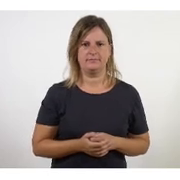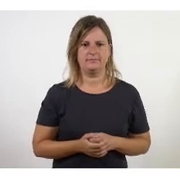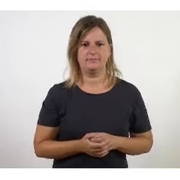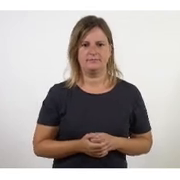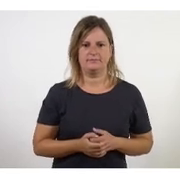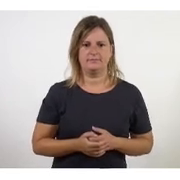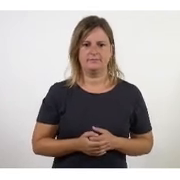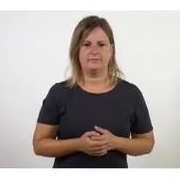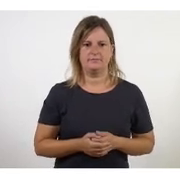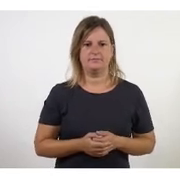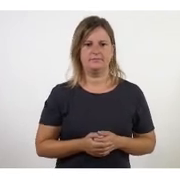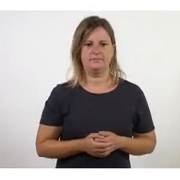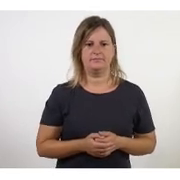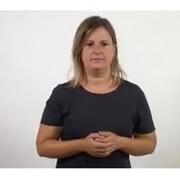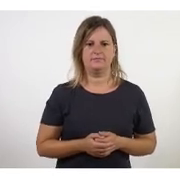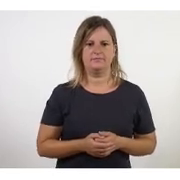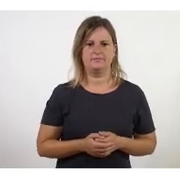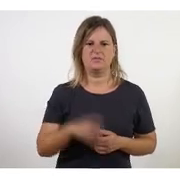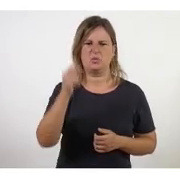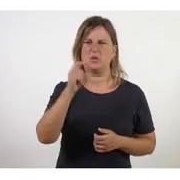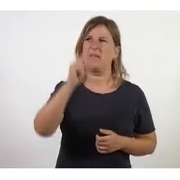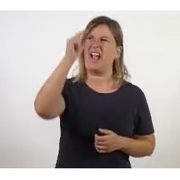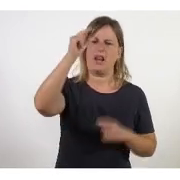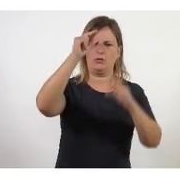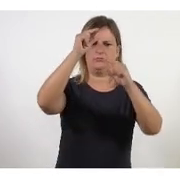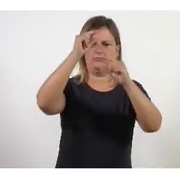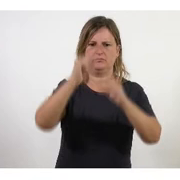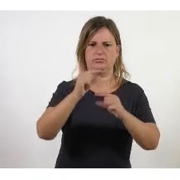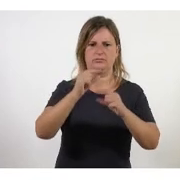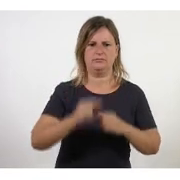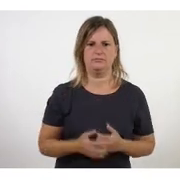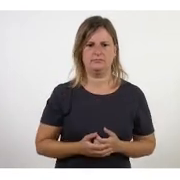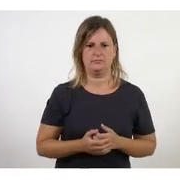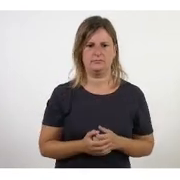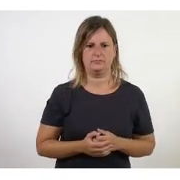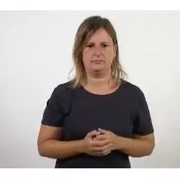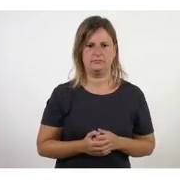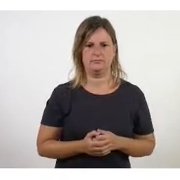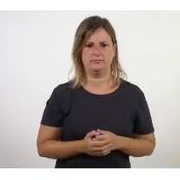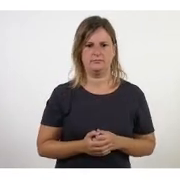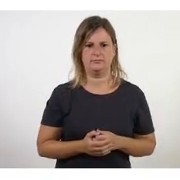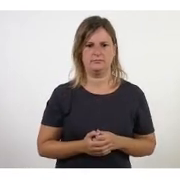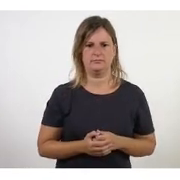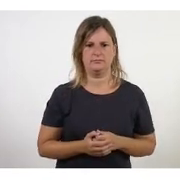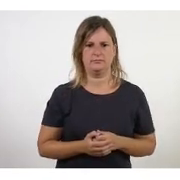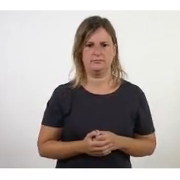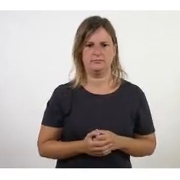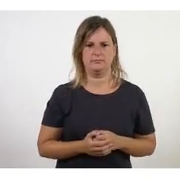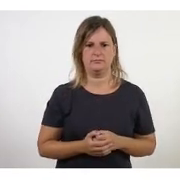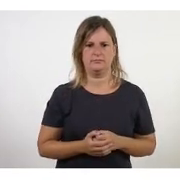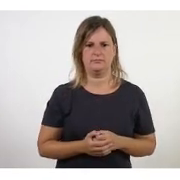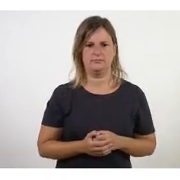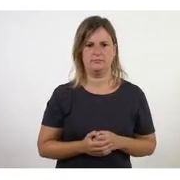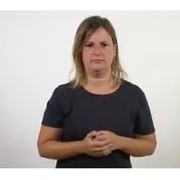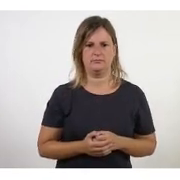Vale? He acabat una mica alts, és desplaçar-ho tot cap aquí baix. Ara estic tocant directament els textos sobre la pantalla, sobre